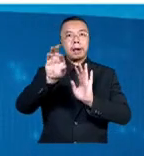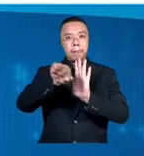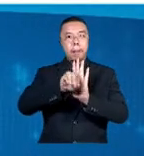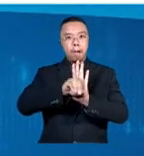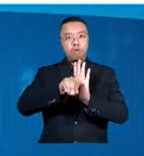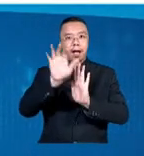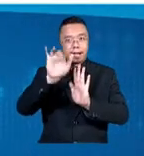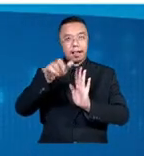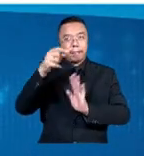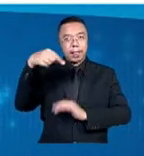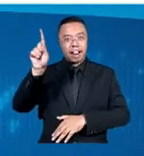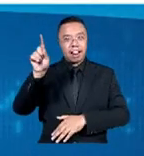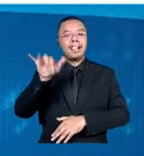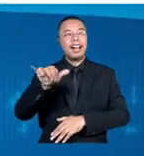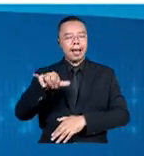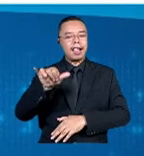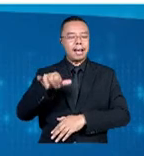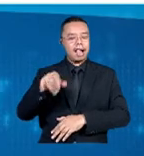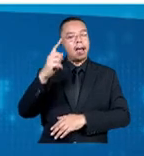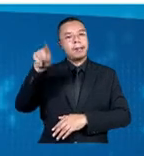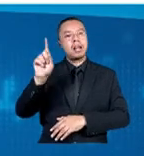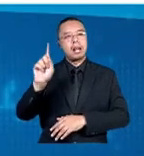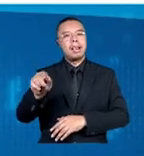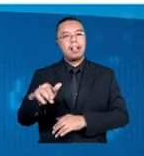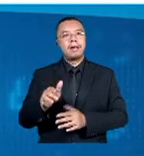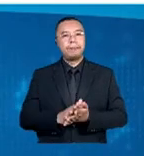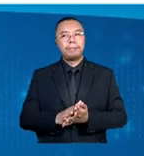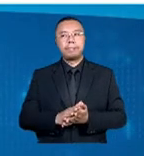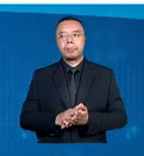Benhur. Iya, betul sekali.